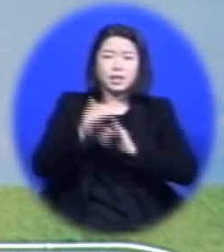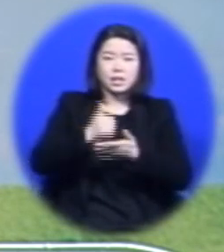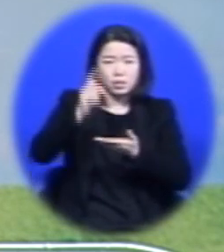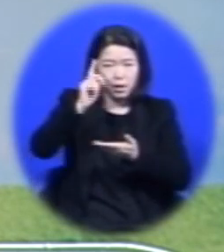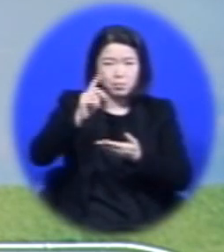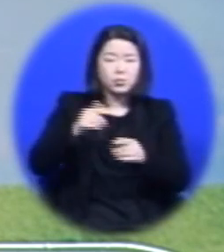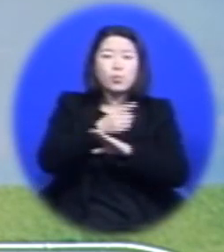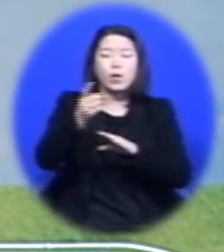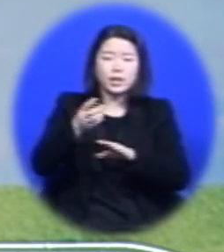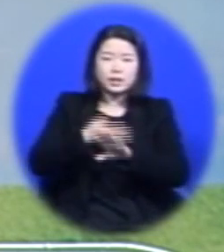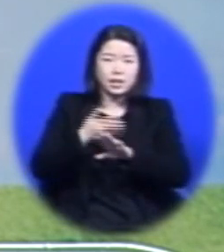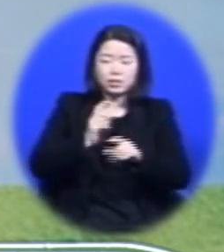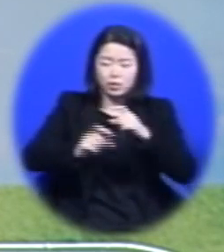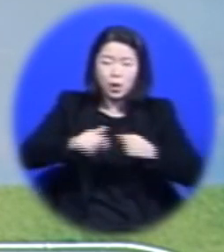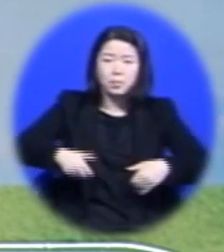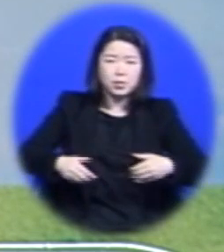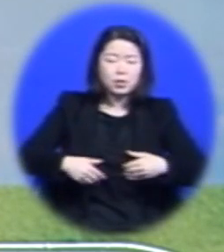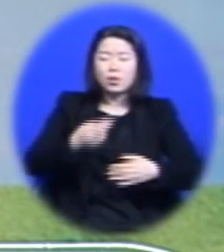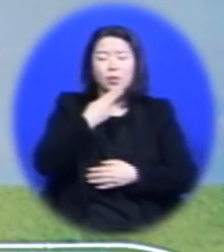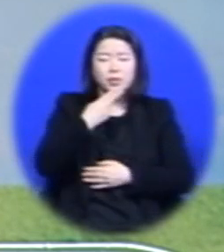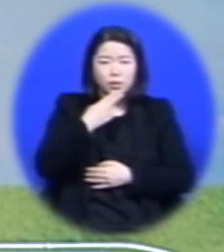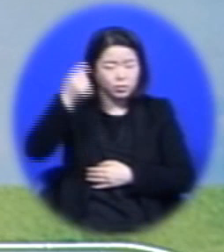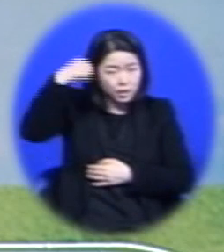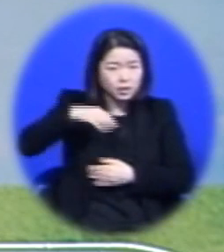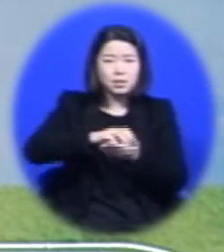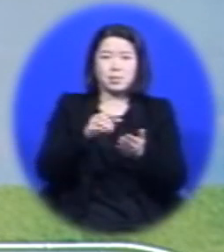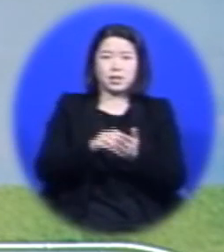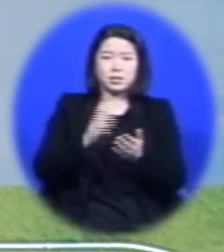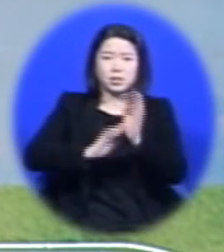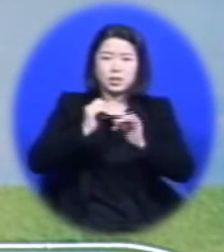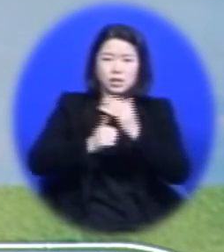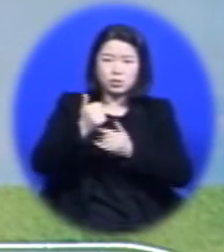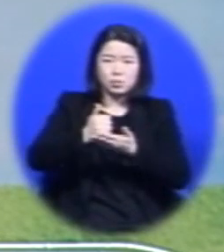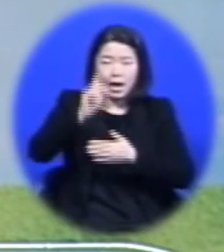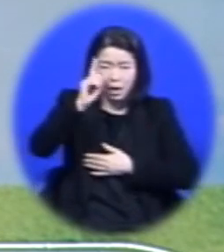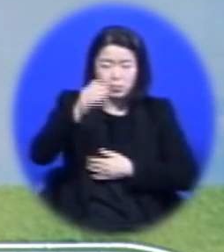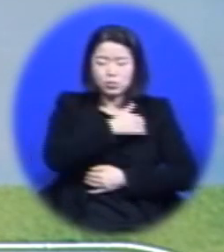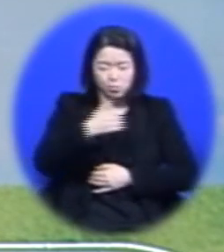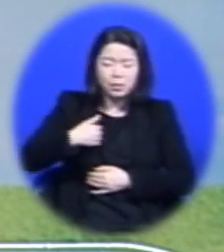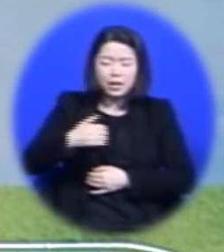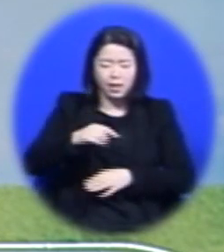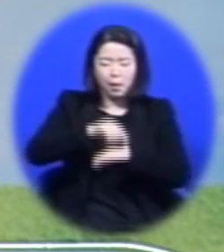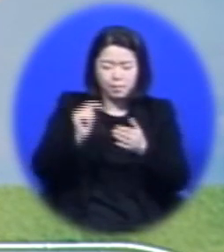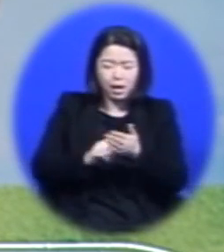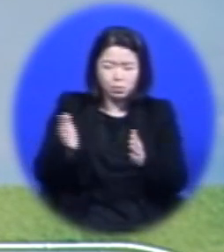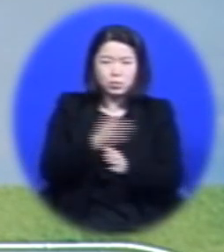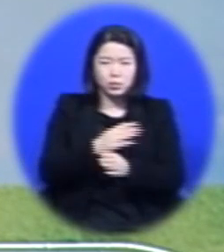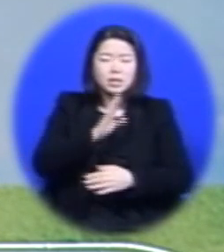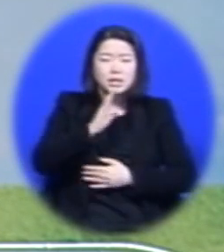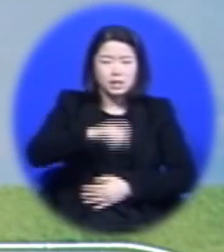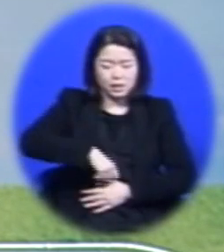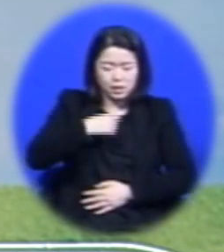한 번 외에는 다른 것은 더 필요도 없다고 느낄 만큼 예수님 한 분이면 충분합니다 내 마음으로부터 진심으로